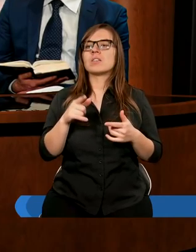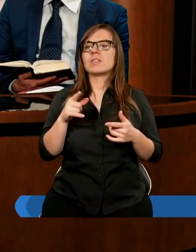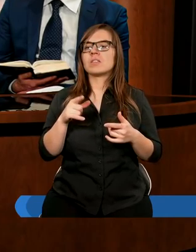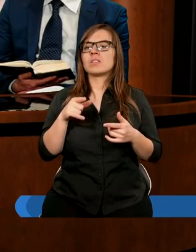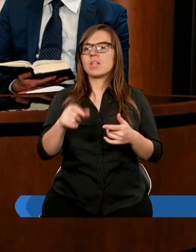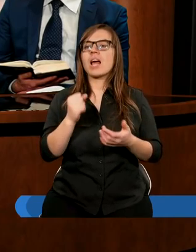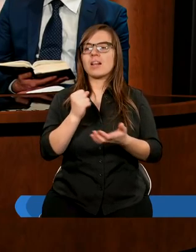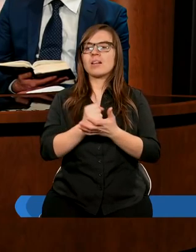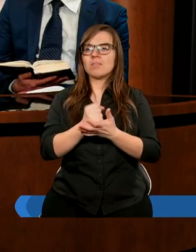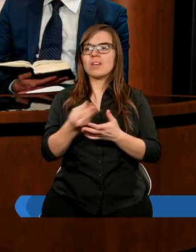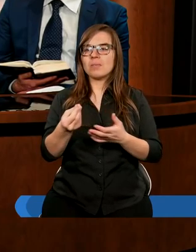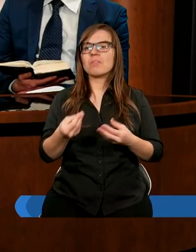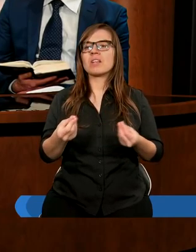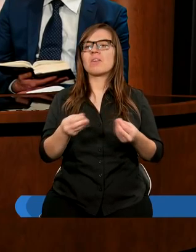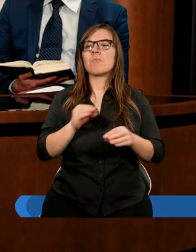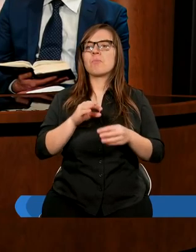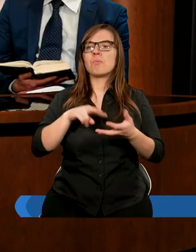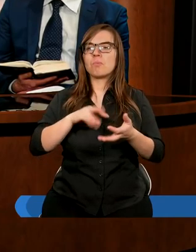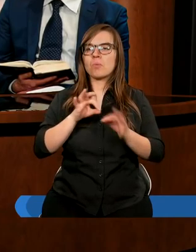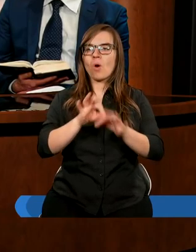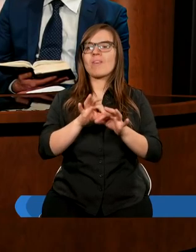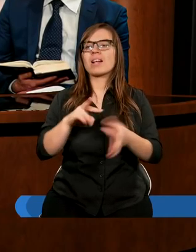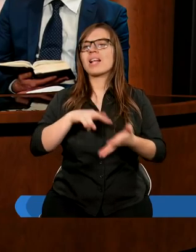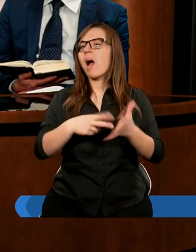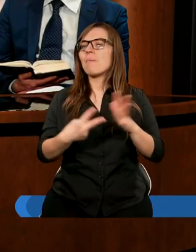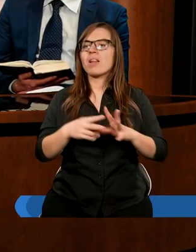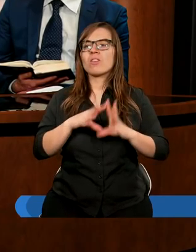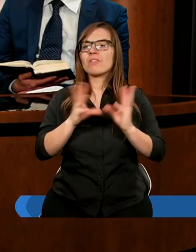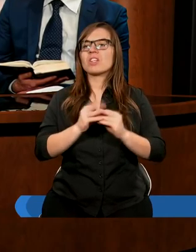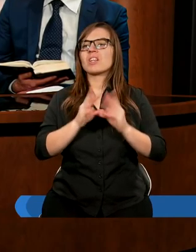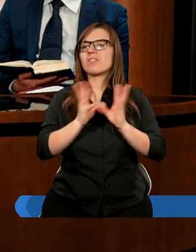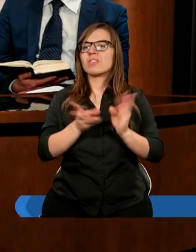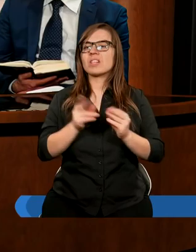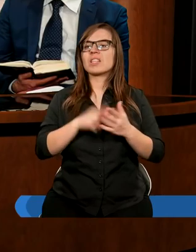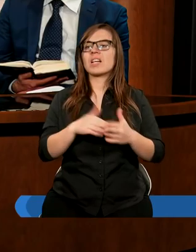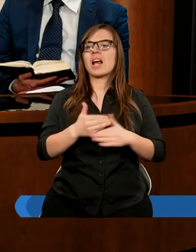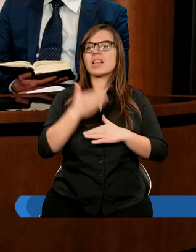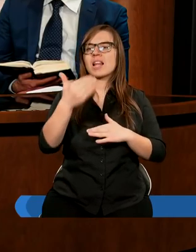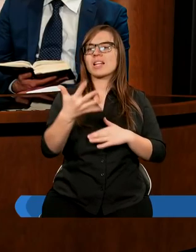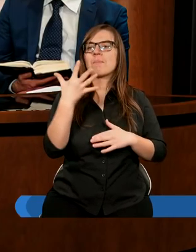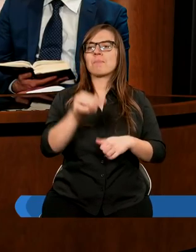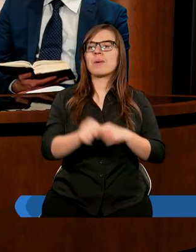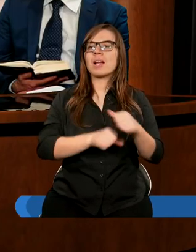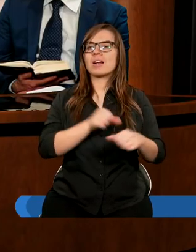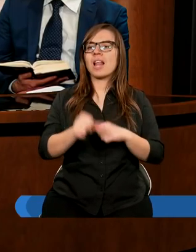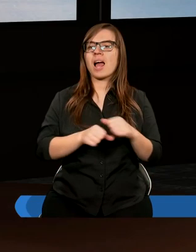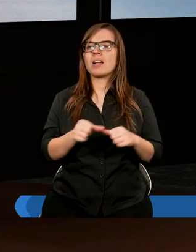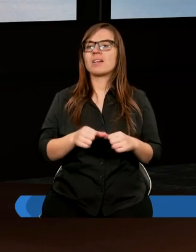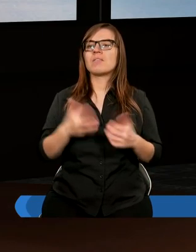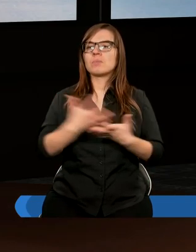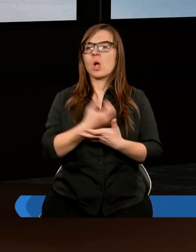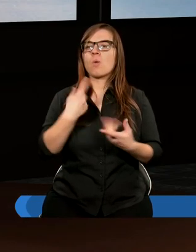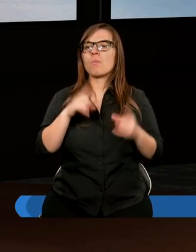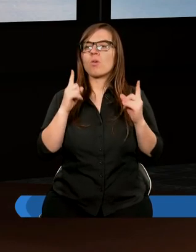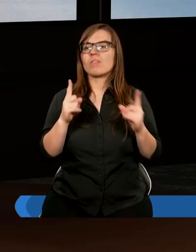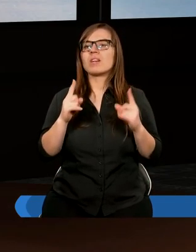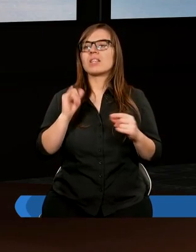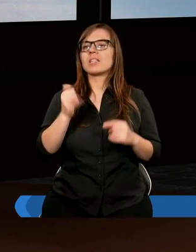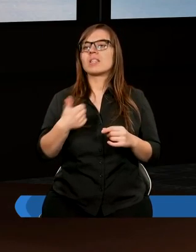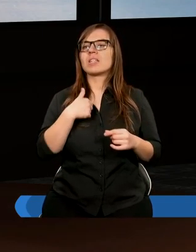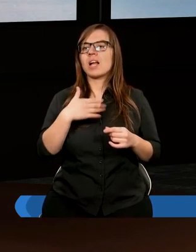lat ten budżet prowadzę. Ja mam zaplanowane wszystko. Wszystko na następne pięć lat. Biorąc pod uwagę,